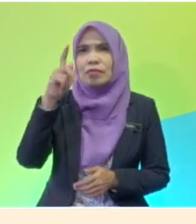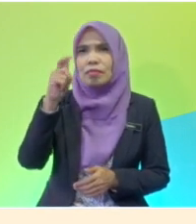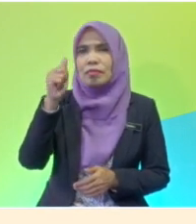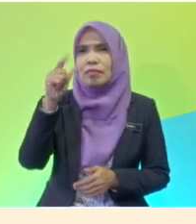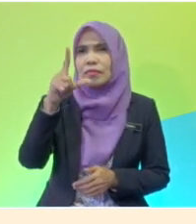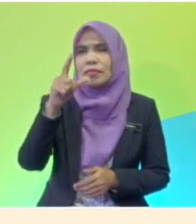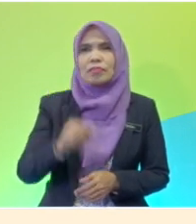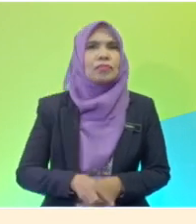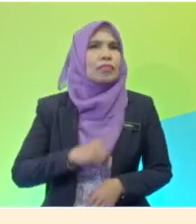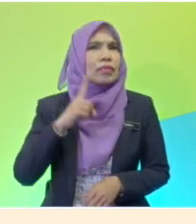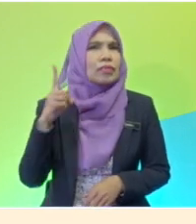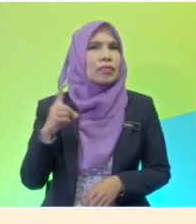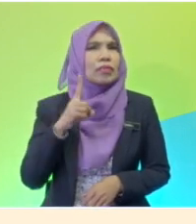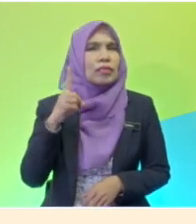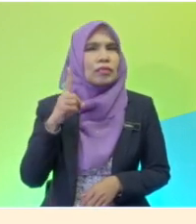negatif